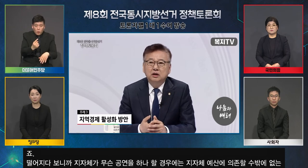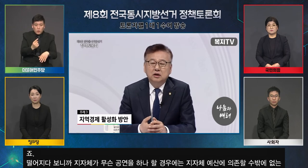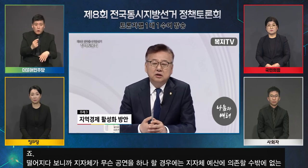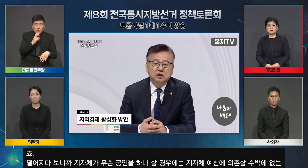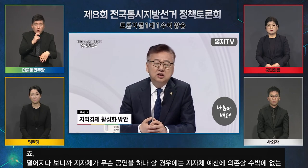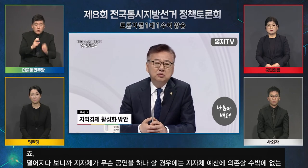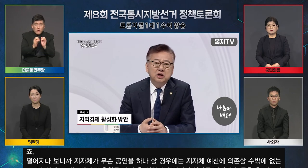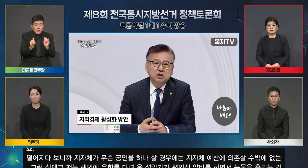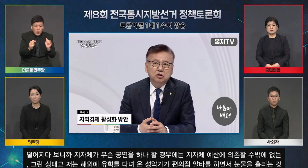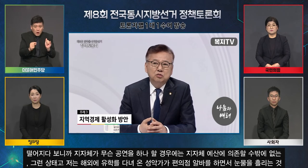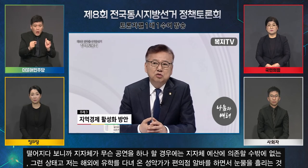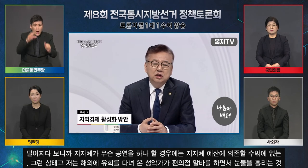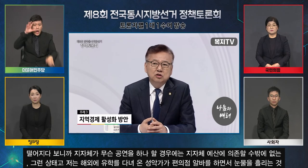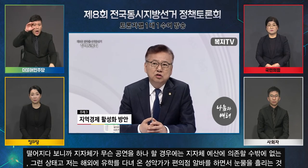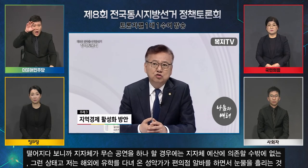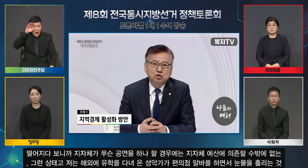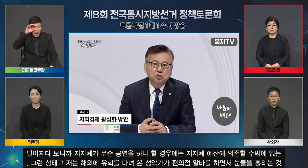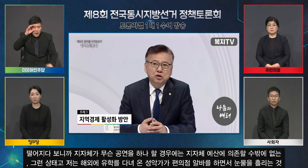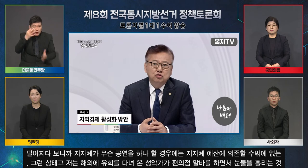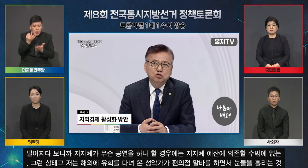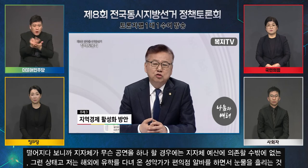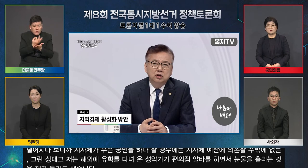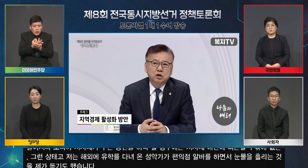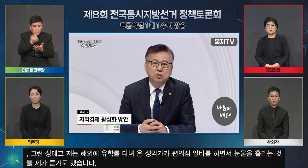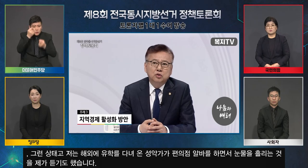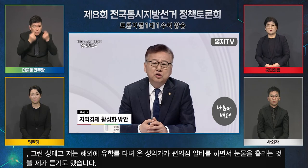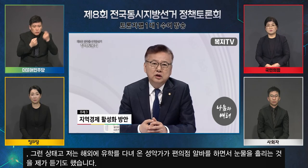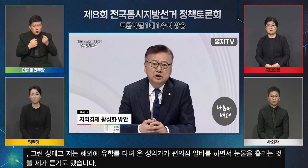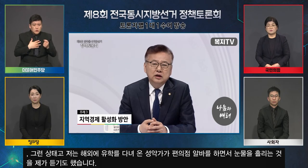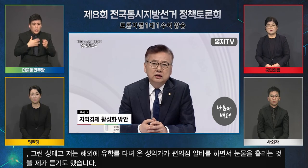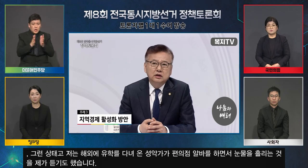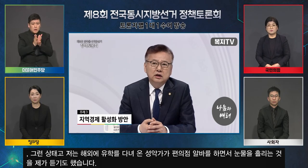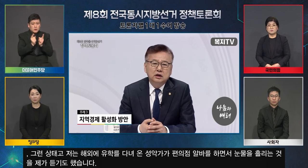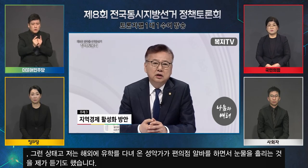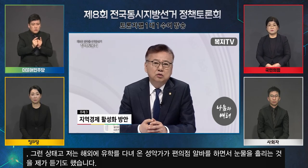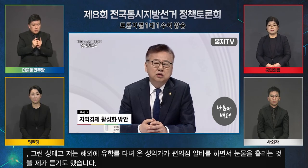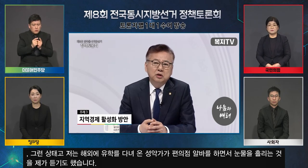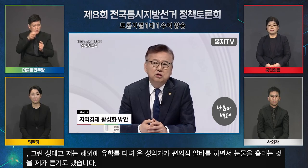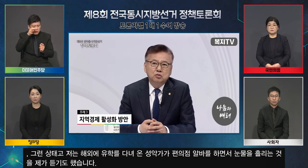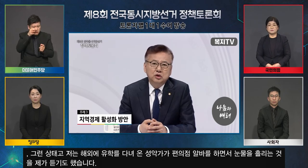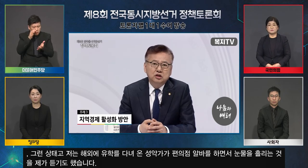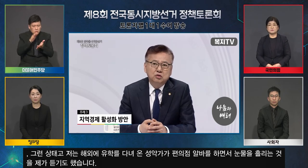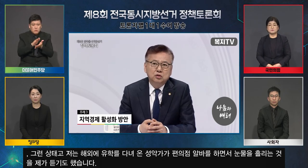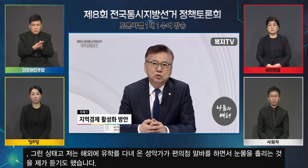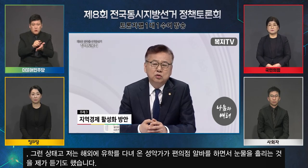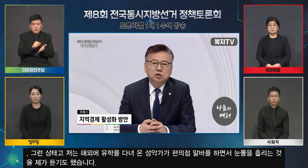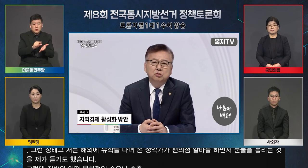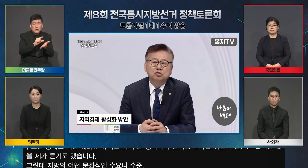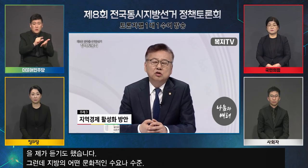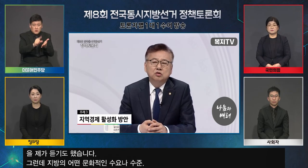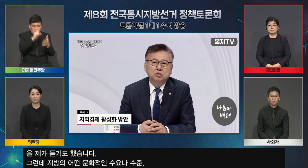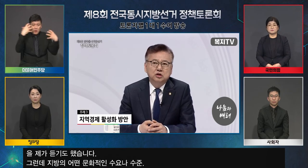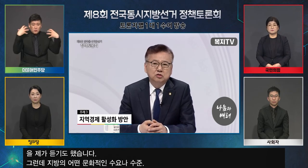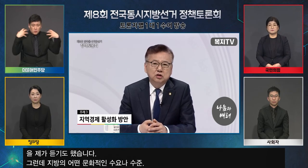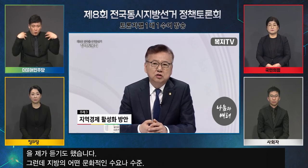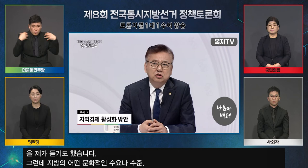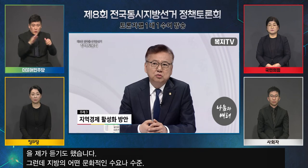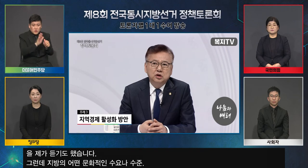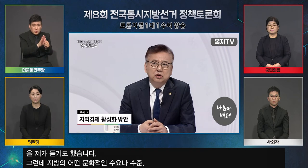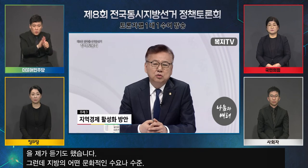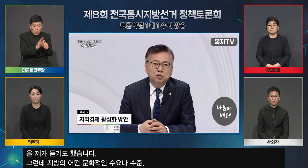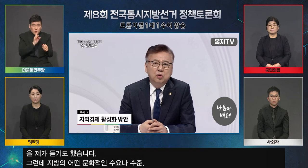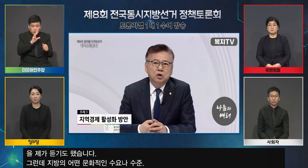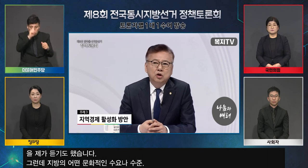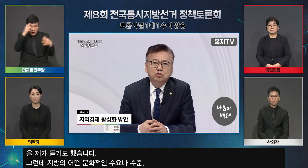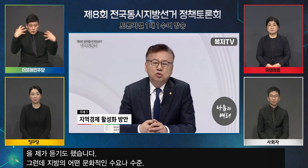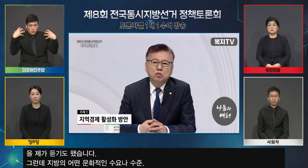했습니다. 그런데 지방의 어떤 문화적인 수요나 수준, 공연장이라든가 또 지방정부의 지원, 그러다 보면 중앙정부의 지원 이런